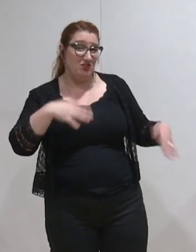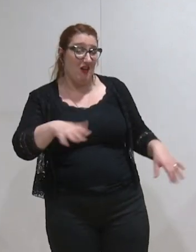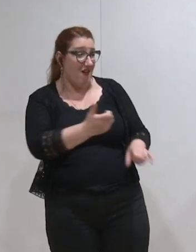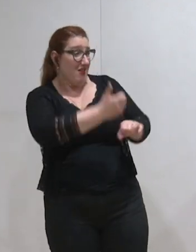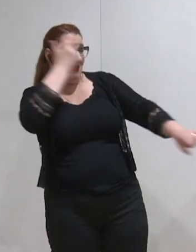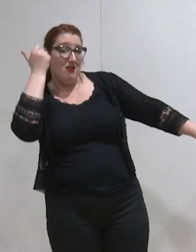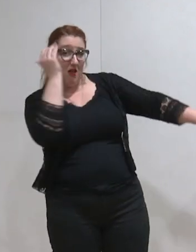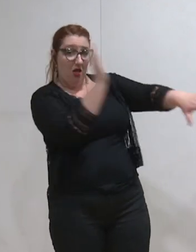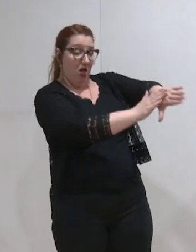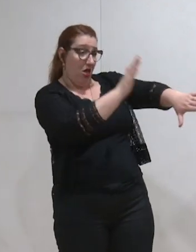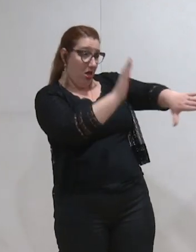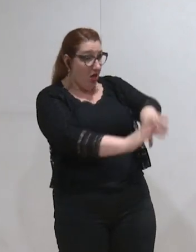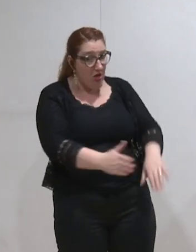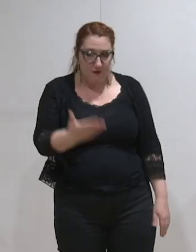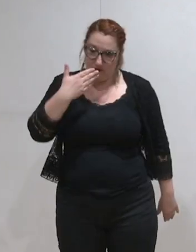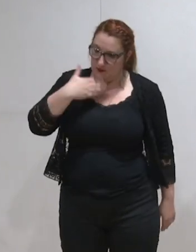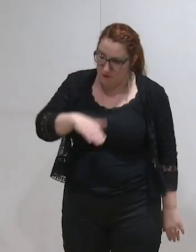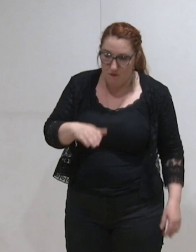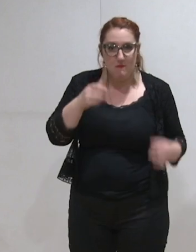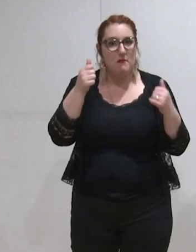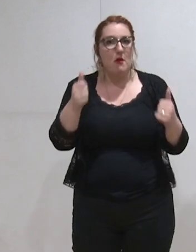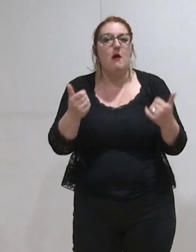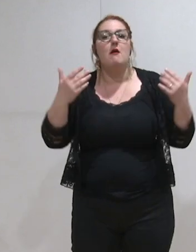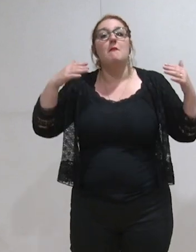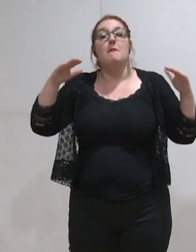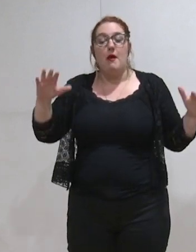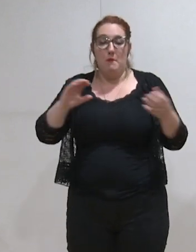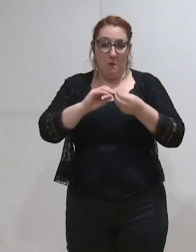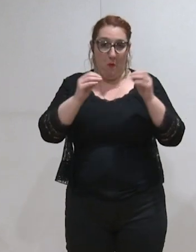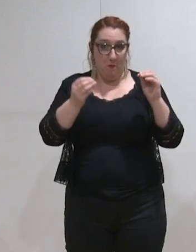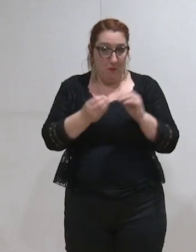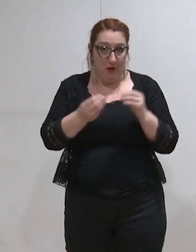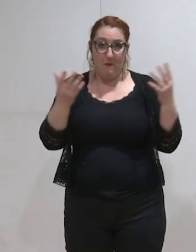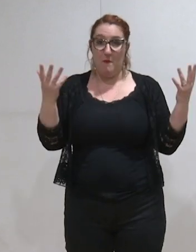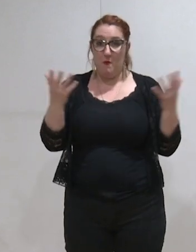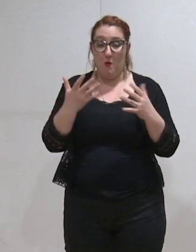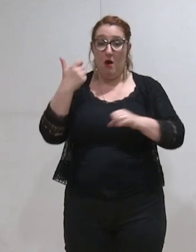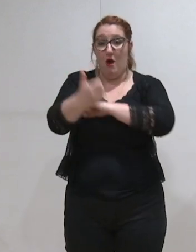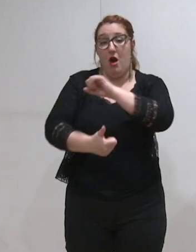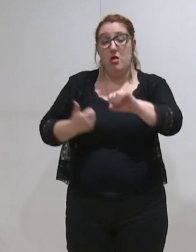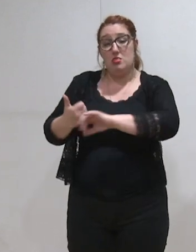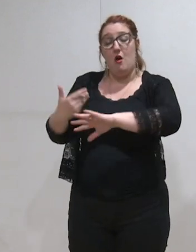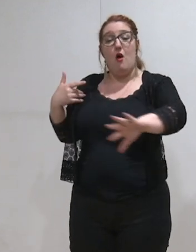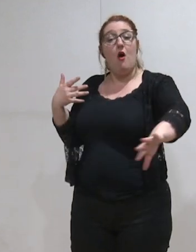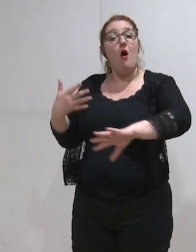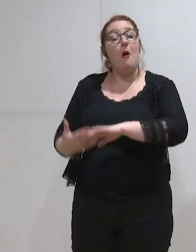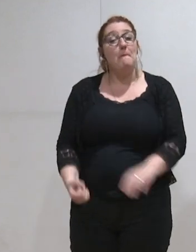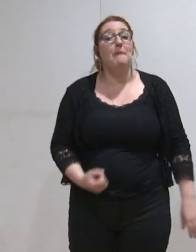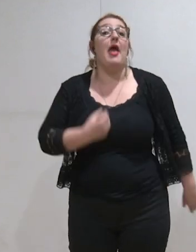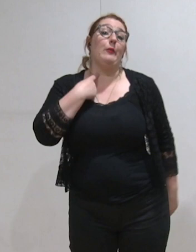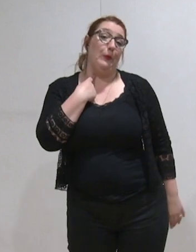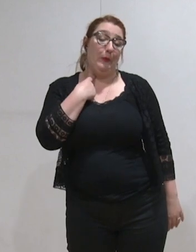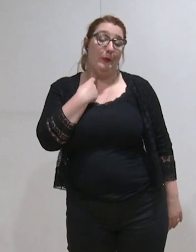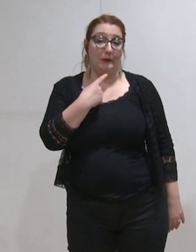un an donc le problème de cette année perdue c'est que nous sommes dans une situation bien